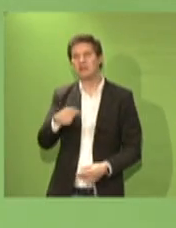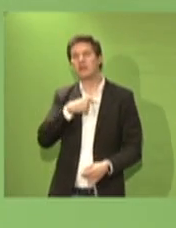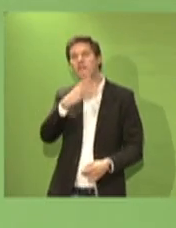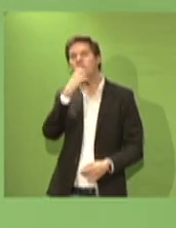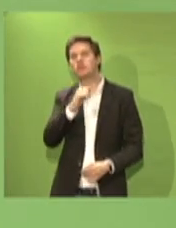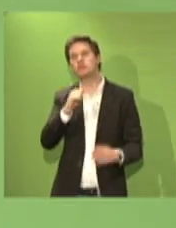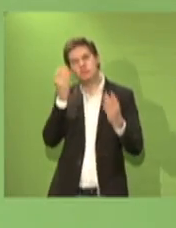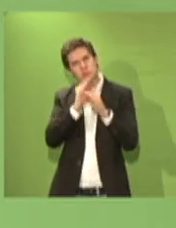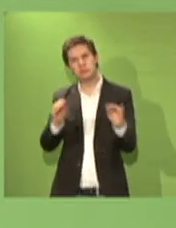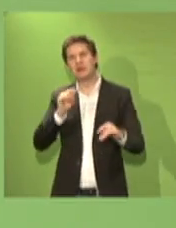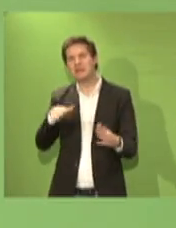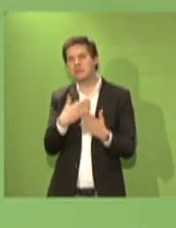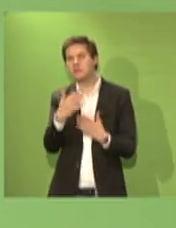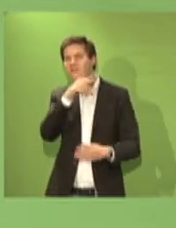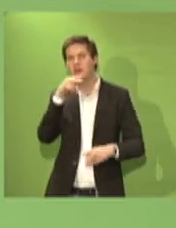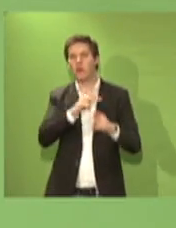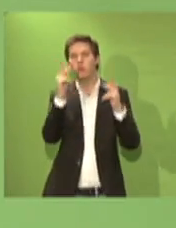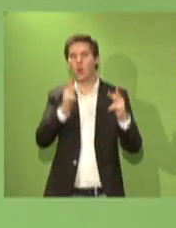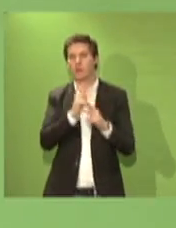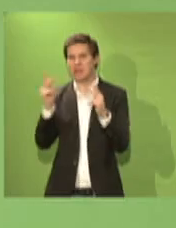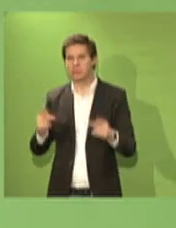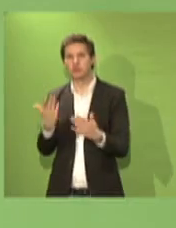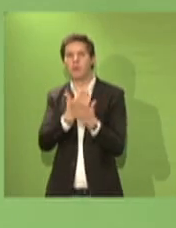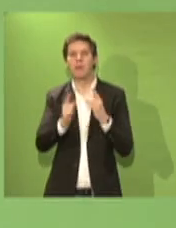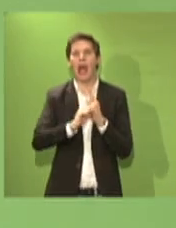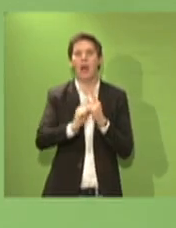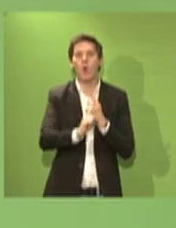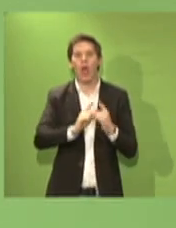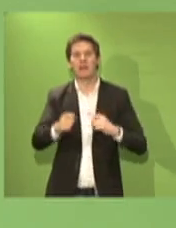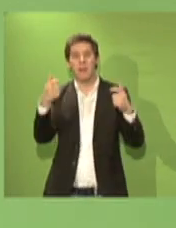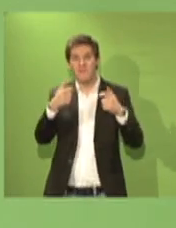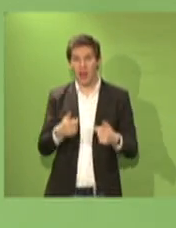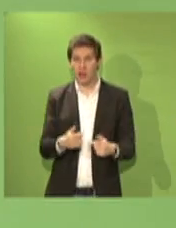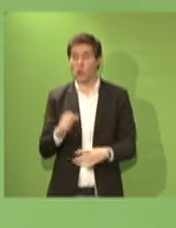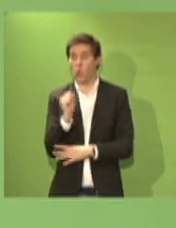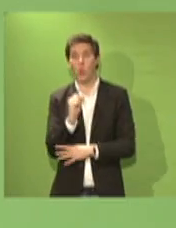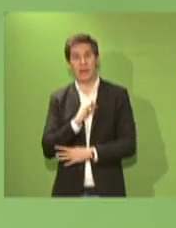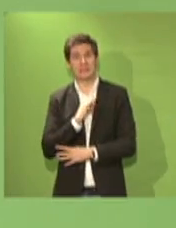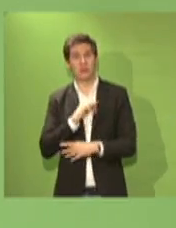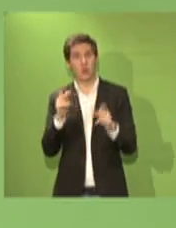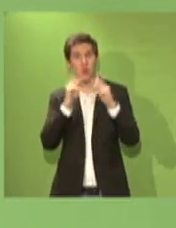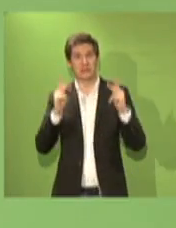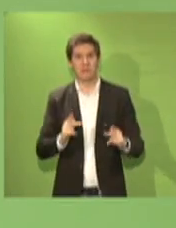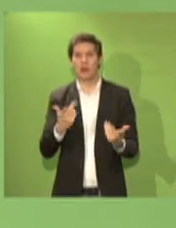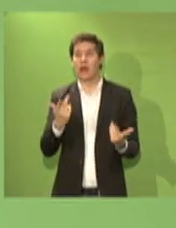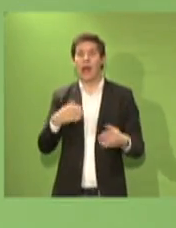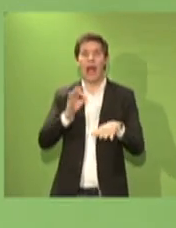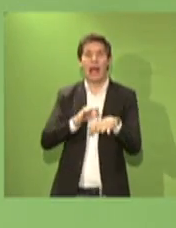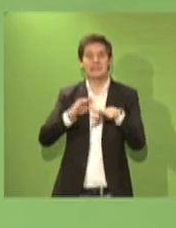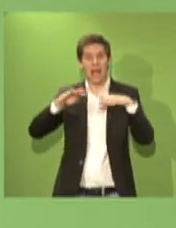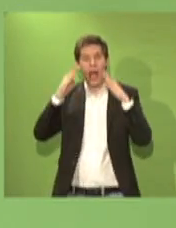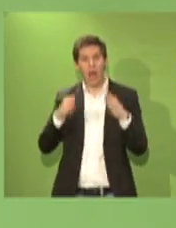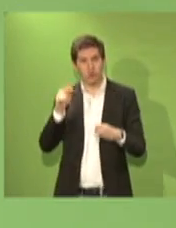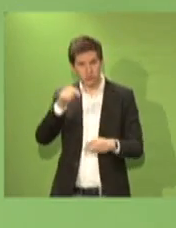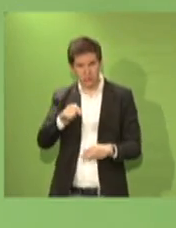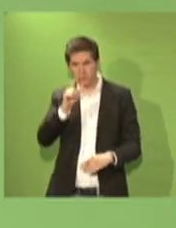Konzepte gibt mit dem Ausbau der ambulanten Pflege, dass es interessante Konzepte gibt mit Ärztehäusern, die von verschiedenen